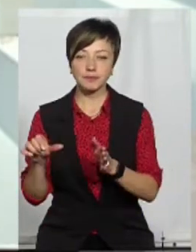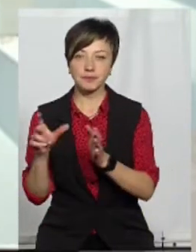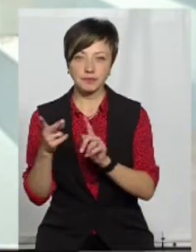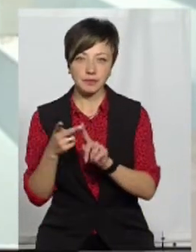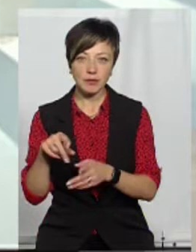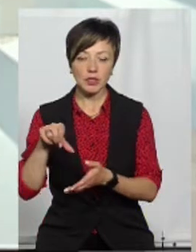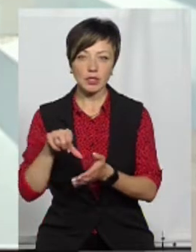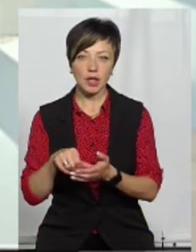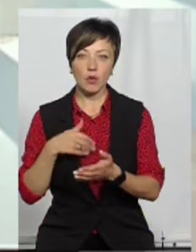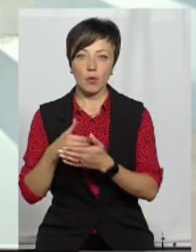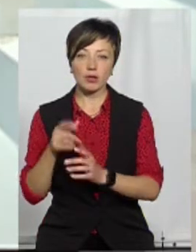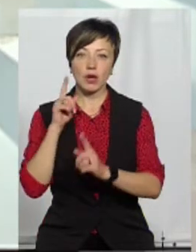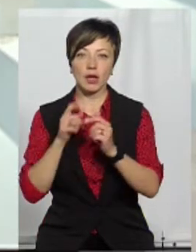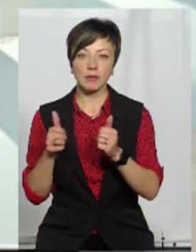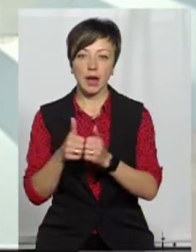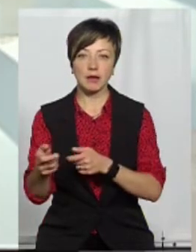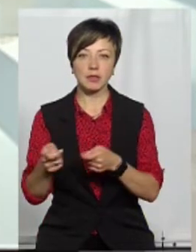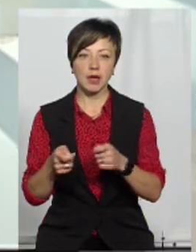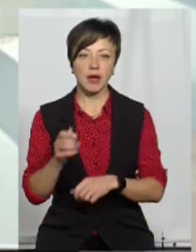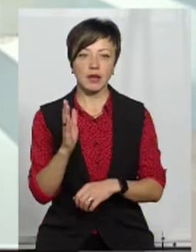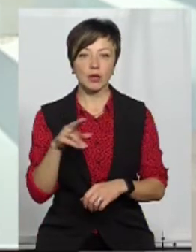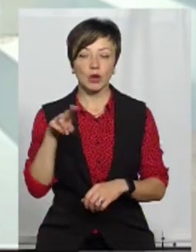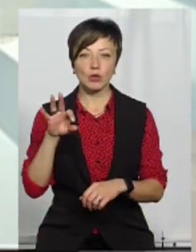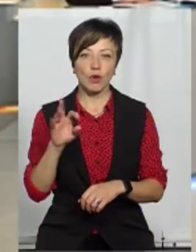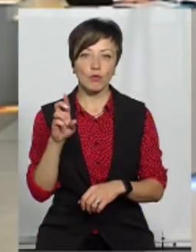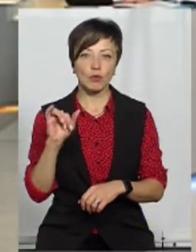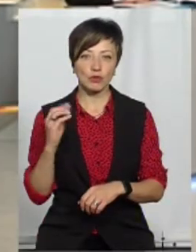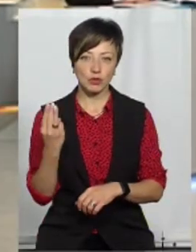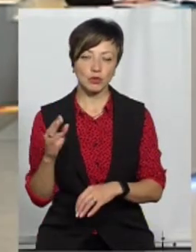при Хмельницькій обласній державній адміністрації Віктор Довбуш. Добрий вечір.